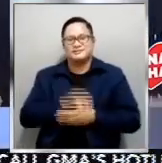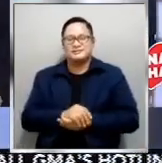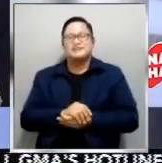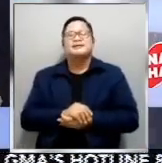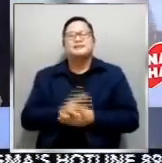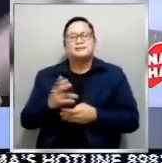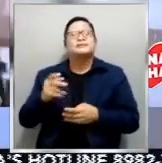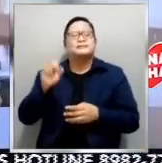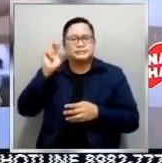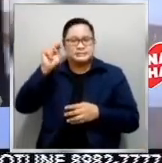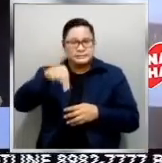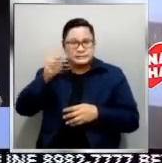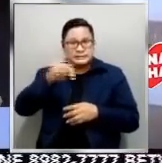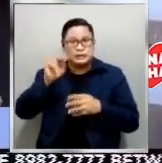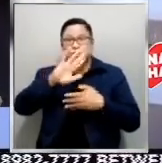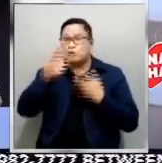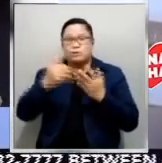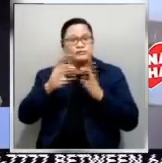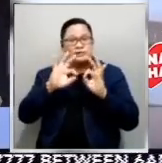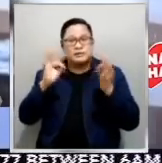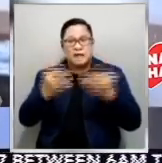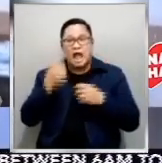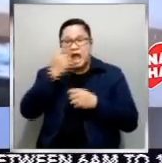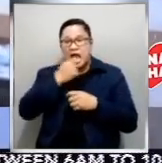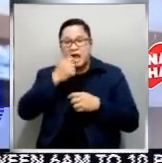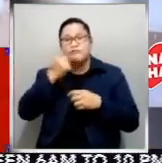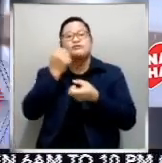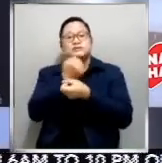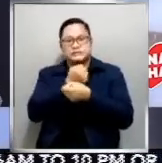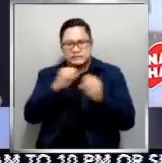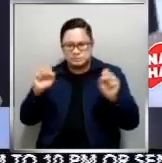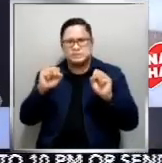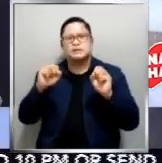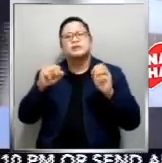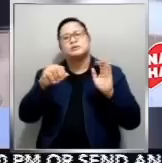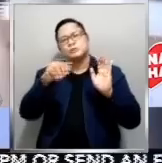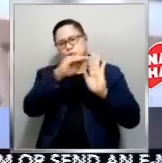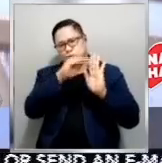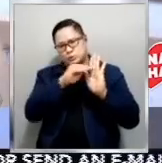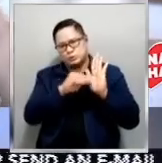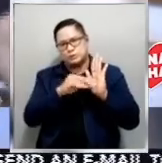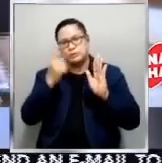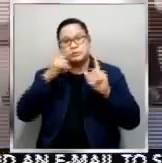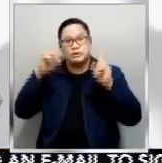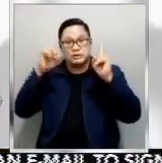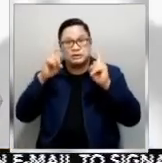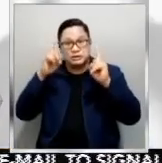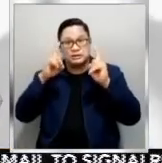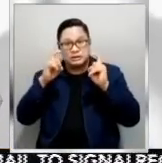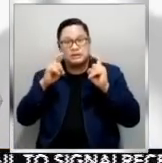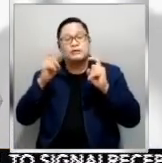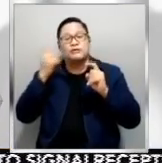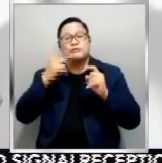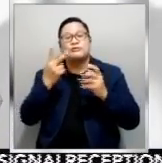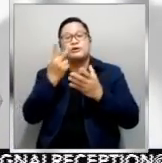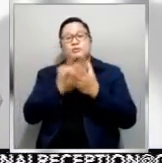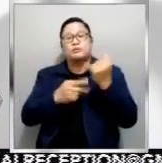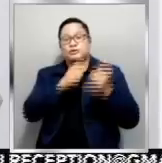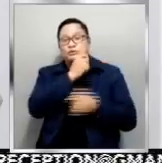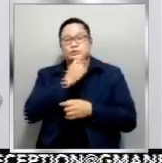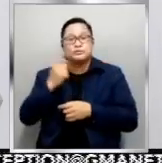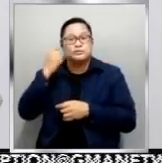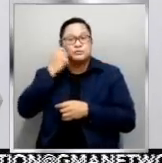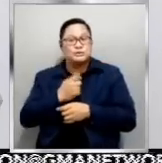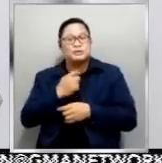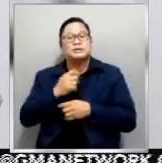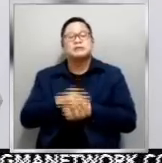test ang buong pamilya alinsunod sa safety protocols para sa pictorial ng pinakabago endorsement ng kambal. Featured sina Cassie at Mavi